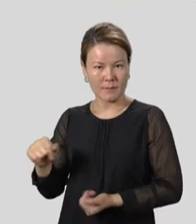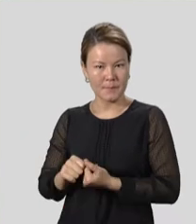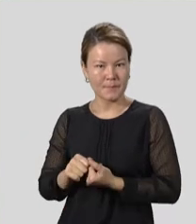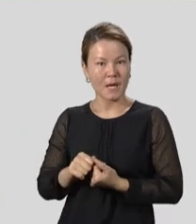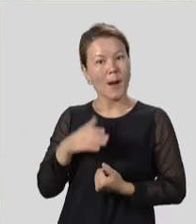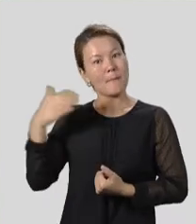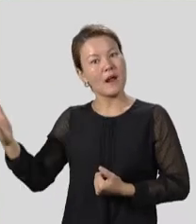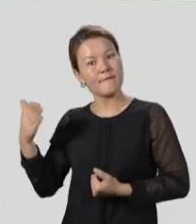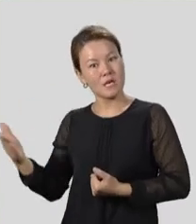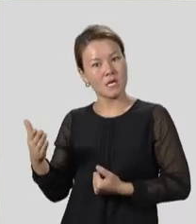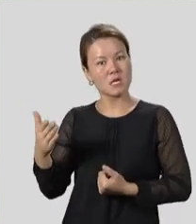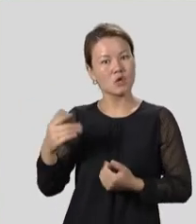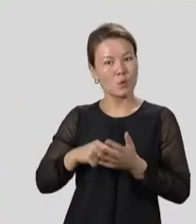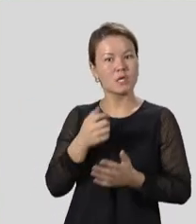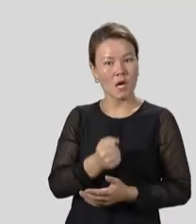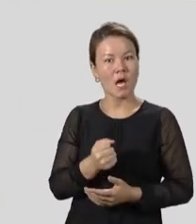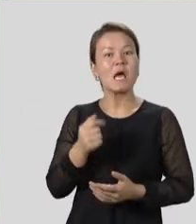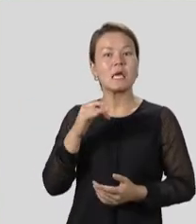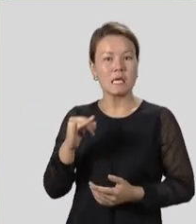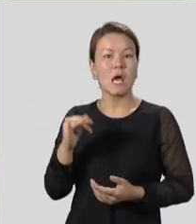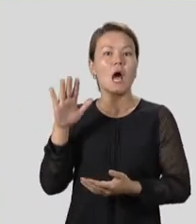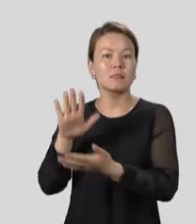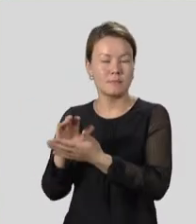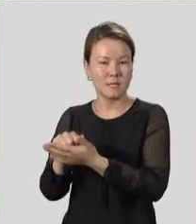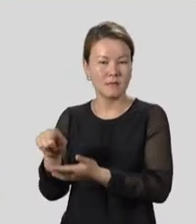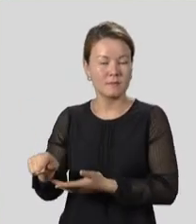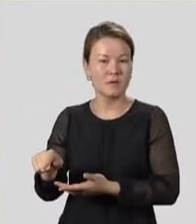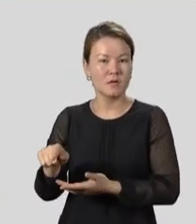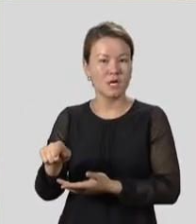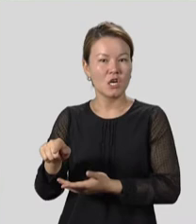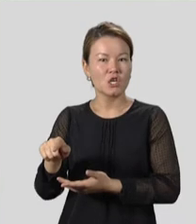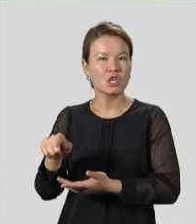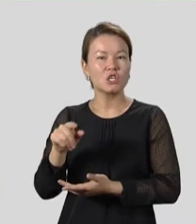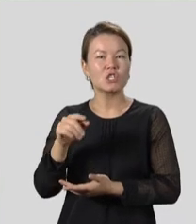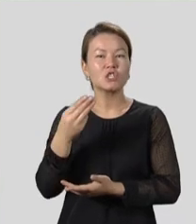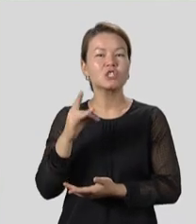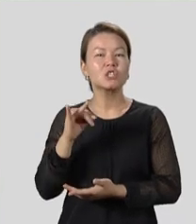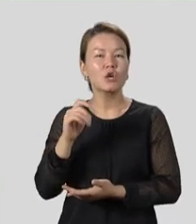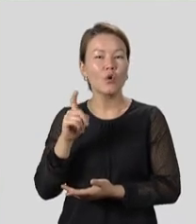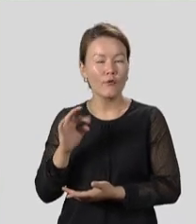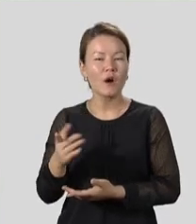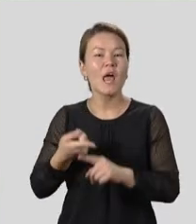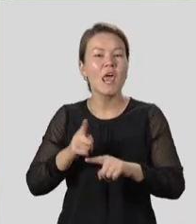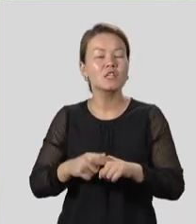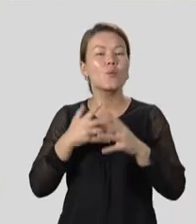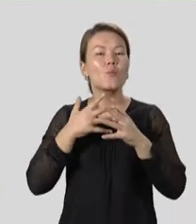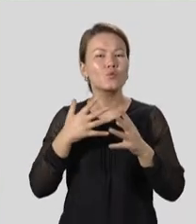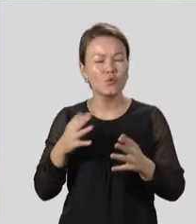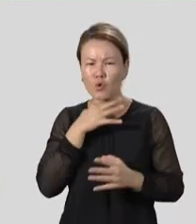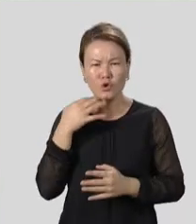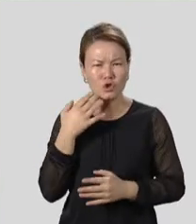правее точки А, и отметим соответствующую часть координатной прямой штриховкой. Это множество